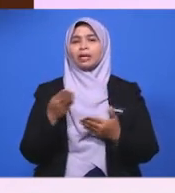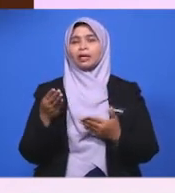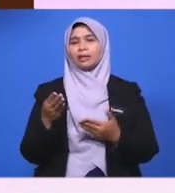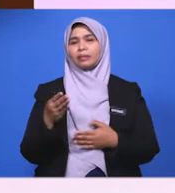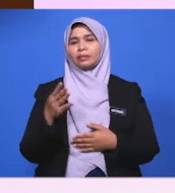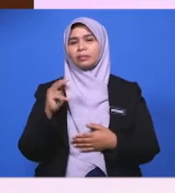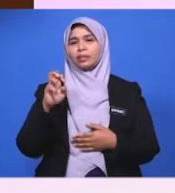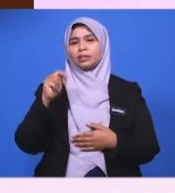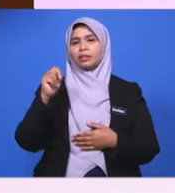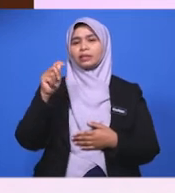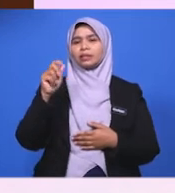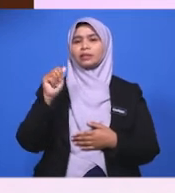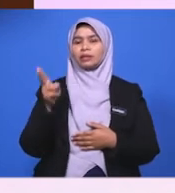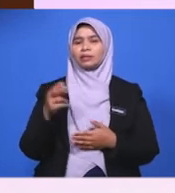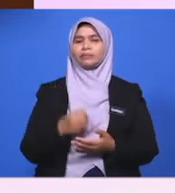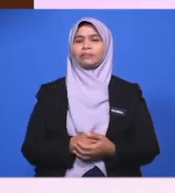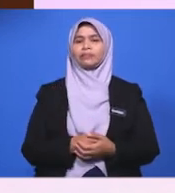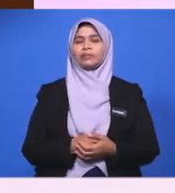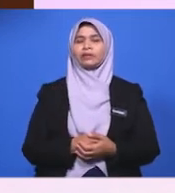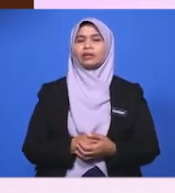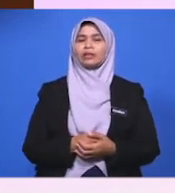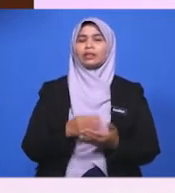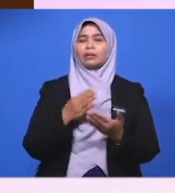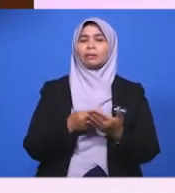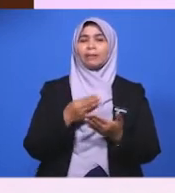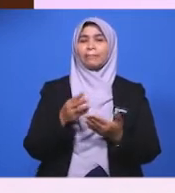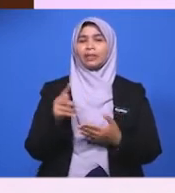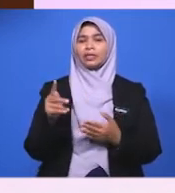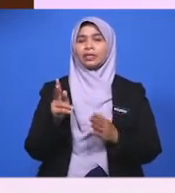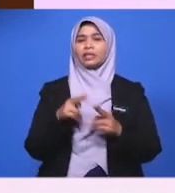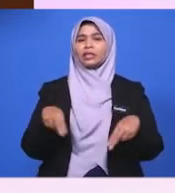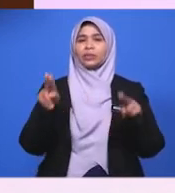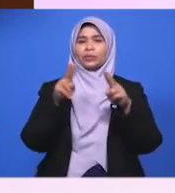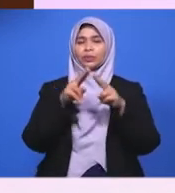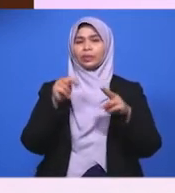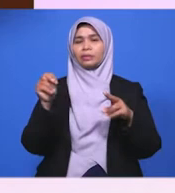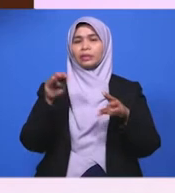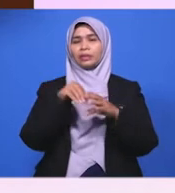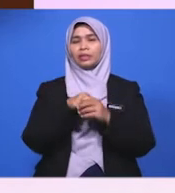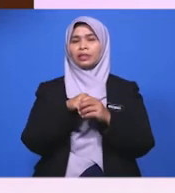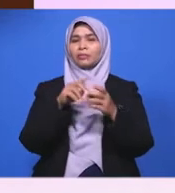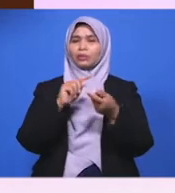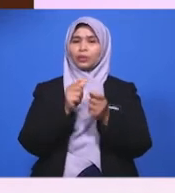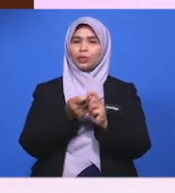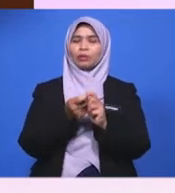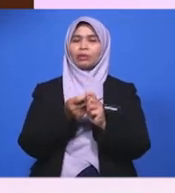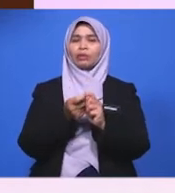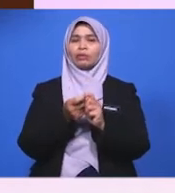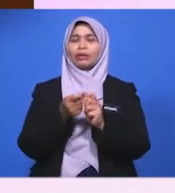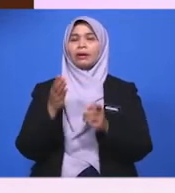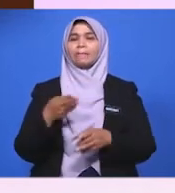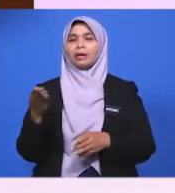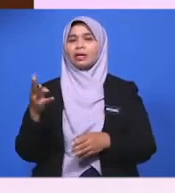mentah. Sektor ini memberikan keutamaan dalam menukarkan